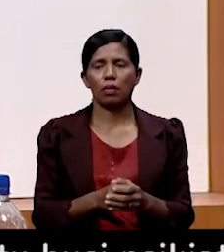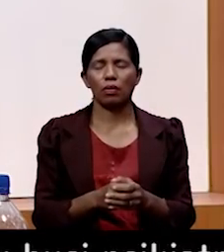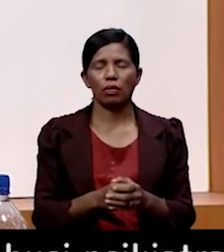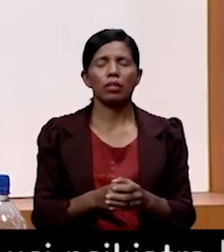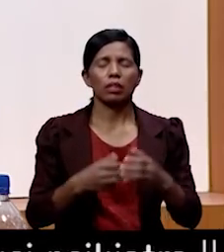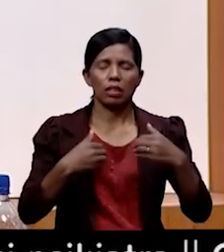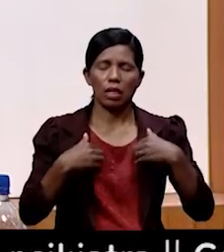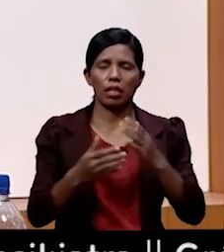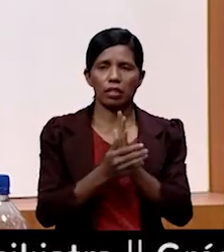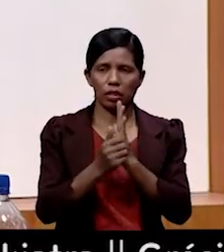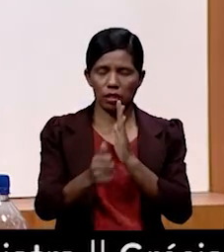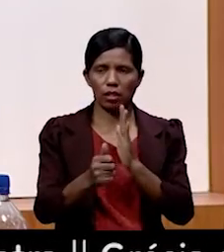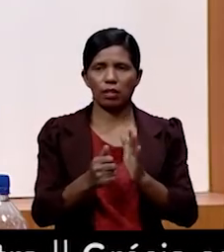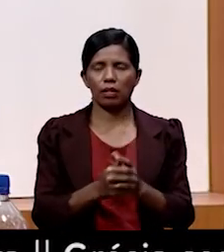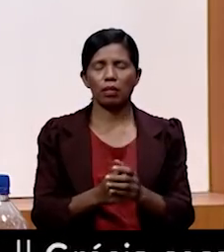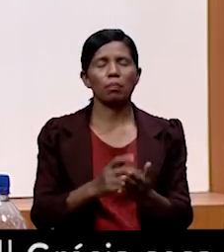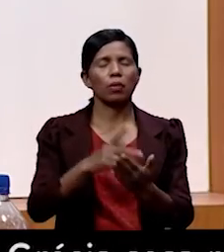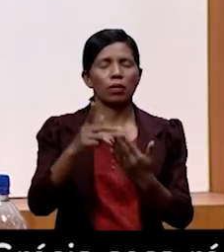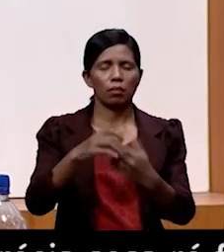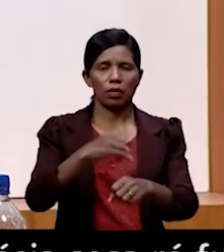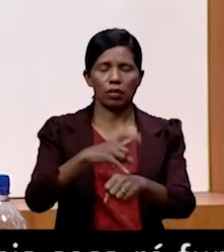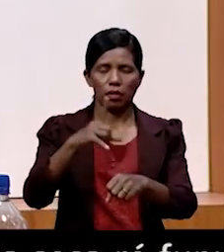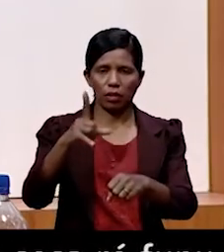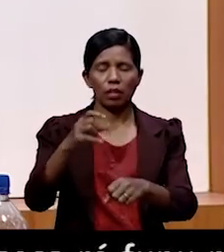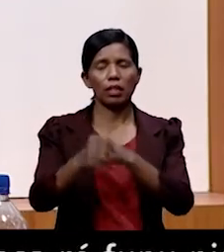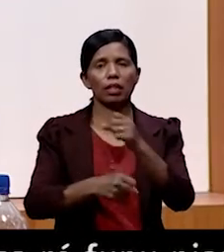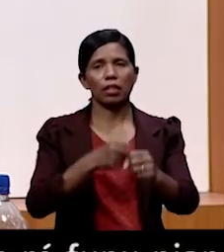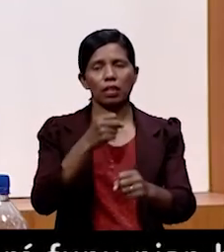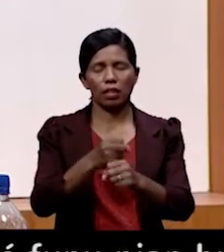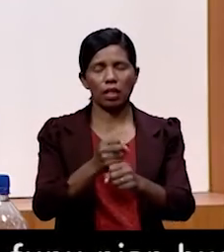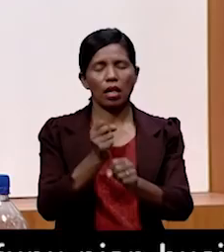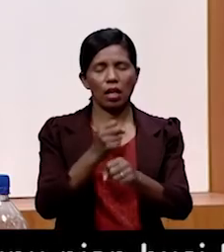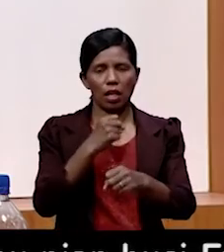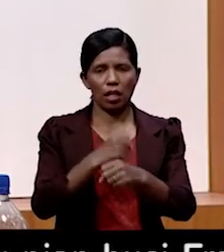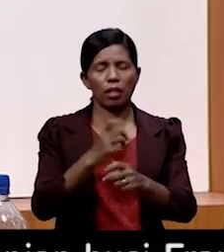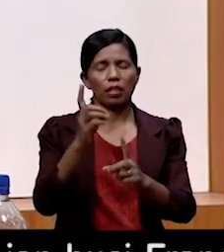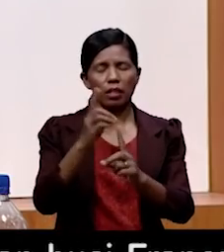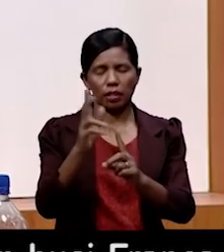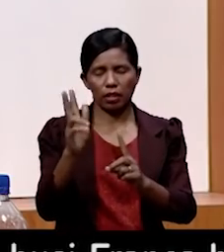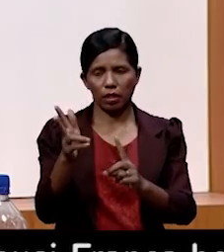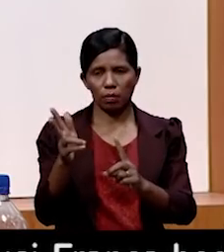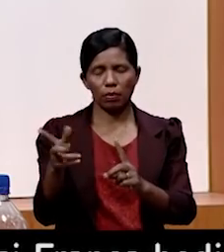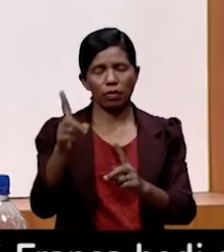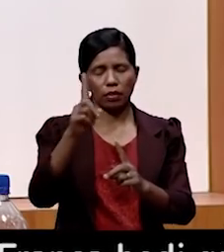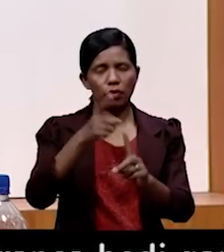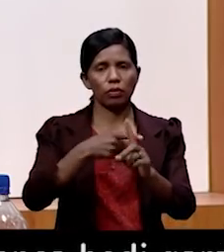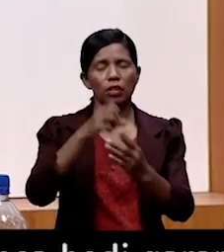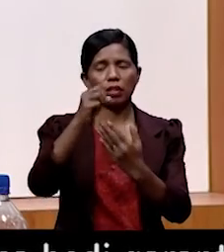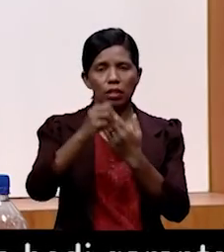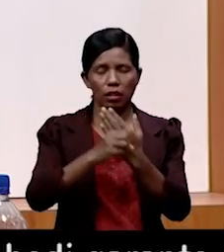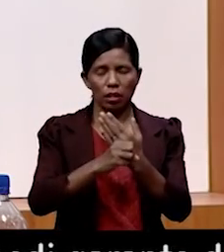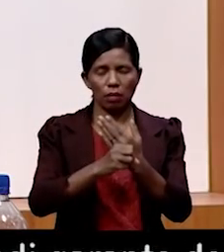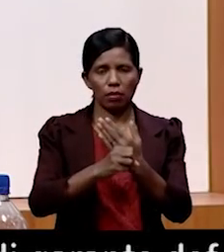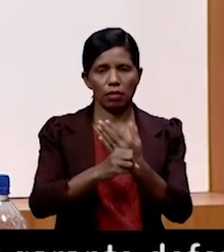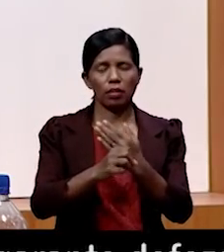duni. Programa internasional Expo Dubai tina ne hala oona iha loron tolnulu racing ida fulan Setembro liba no